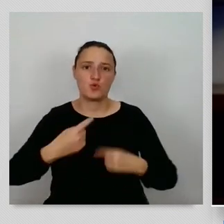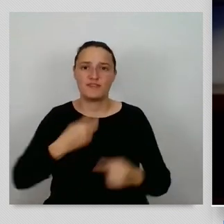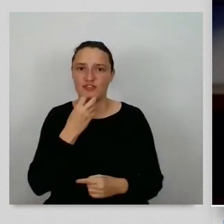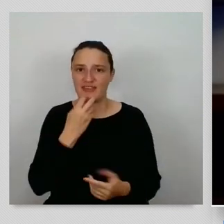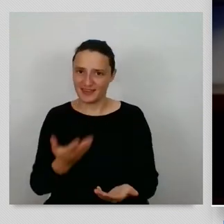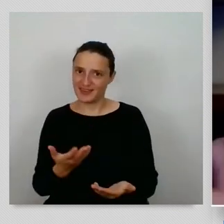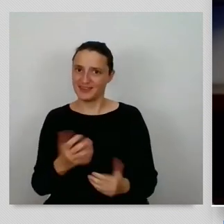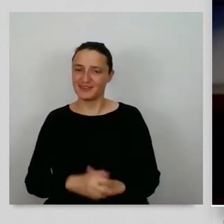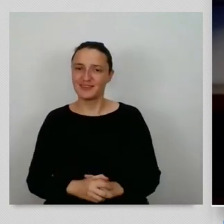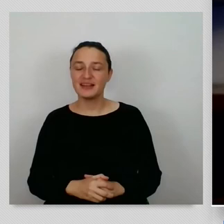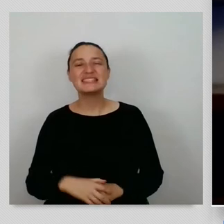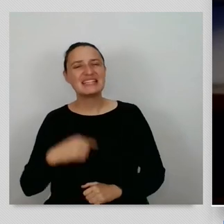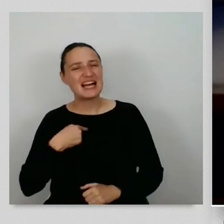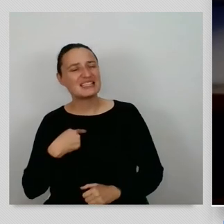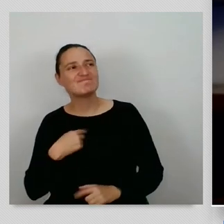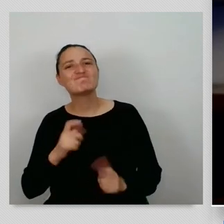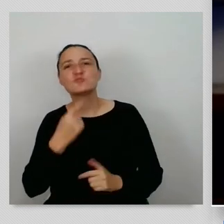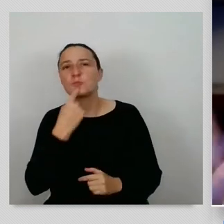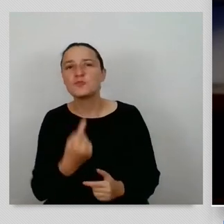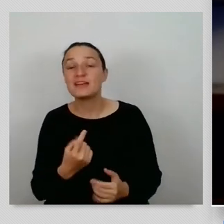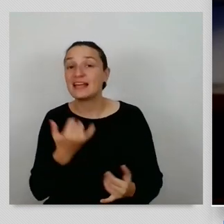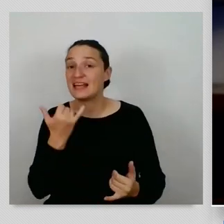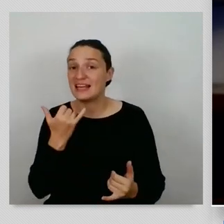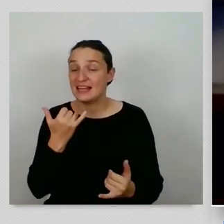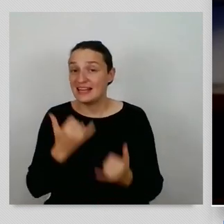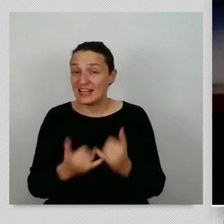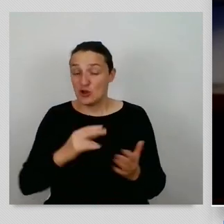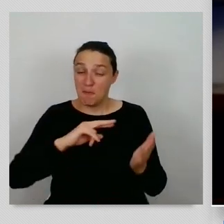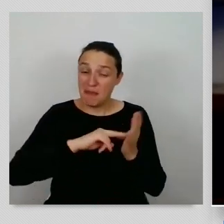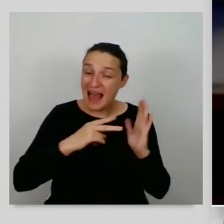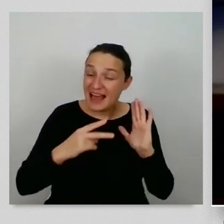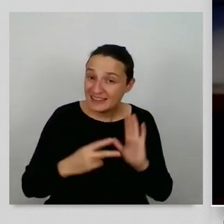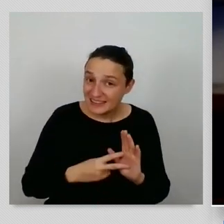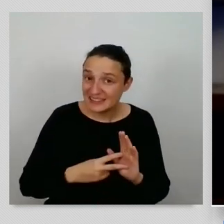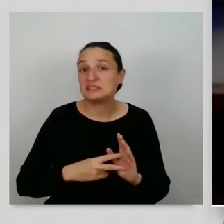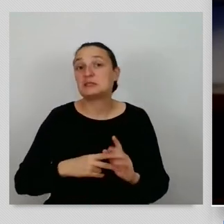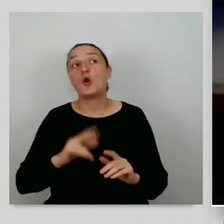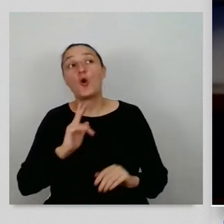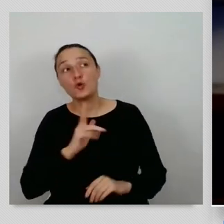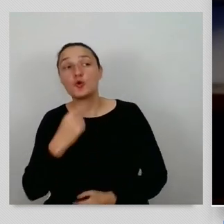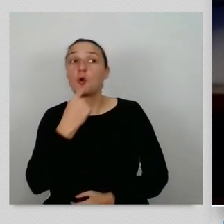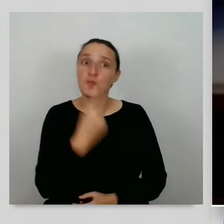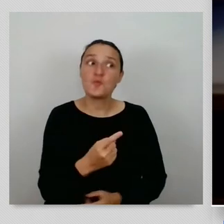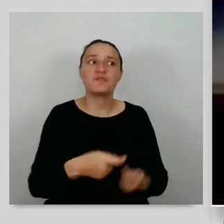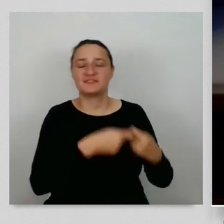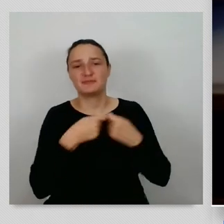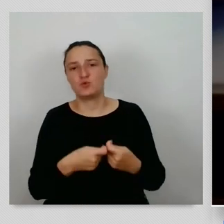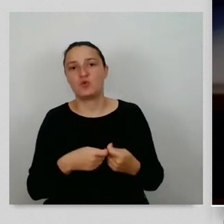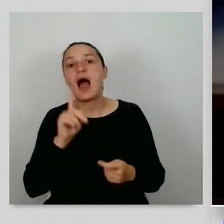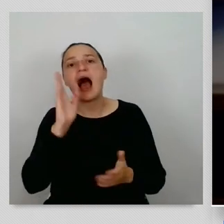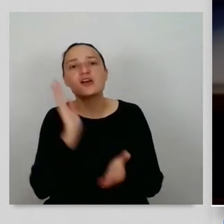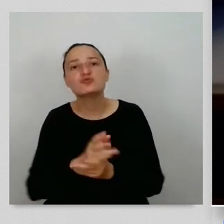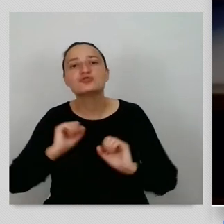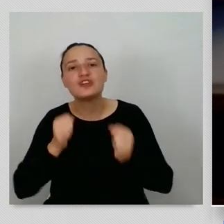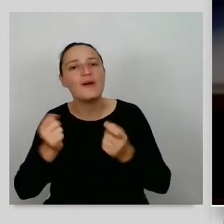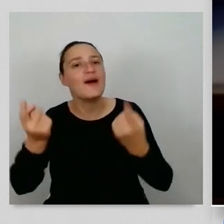niestety to, co ja mówię, jeżeli chodzi o plany, jeżeli chodzi o nasze deklaracje, ja widzę pewną spójność, ale jeśli chodzi o